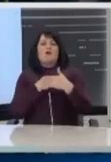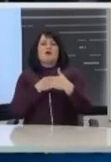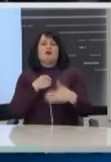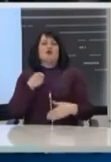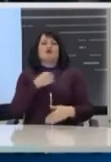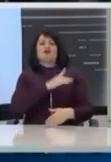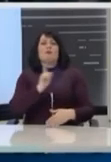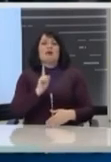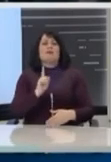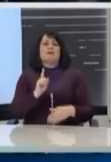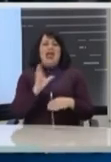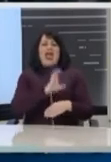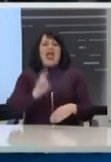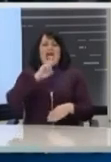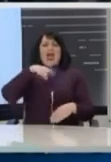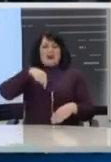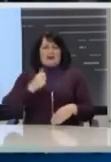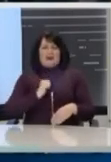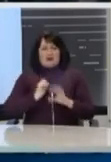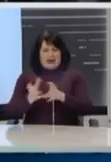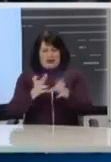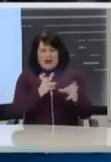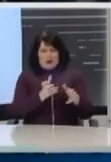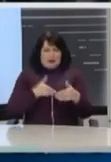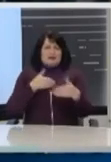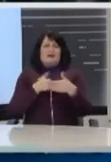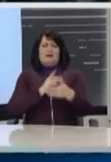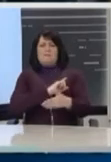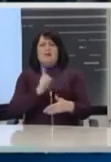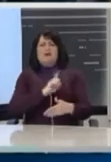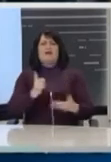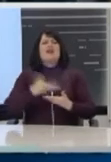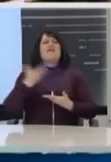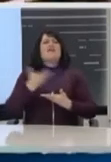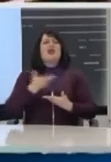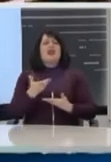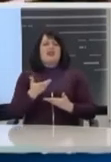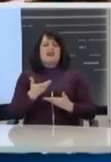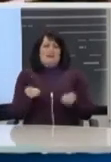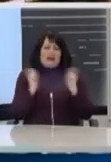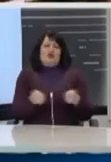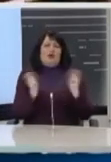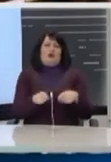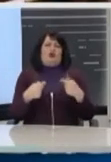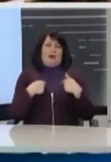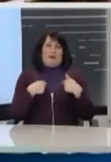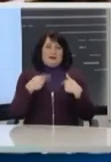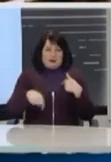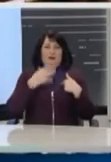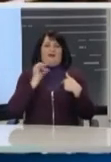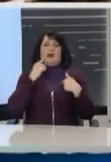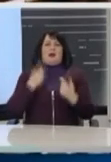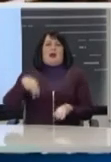τη δημόσια τηλεόραση, όσο και από τα ιδιωτικά κανάλια, όσο και από τις κατακίτρινες φυλάδες. Από αυτό εδώ το βήμα